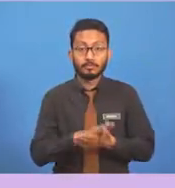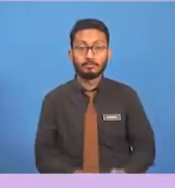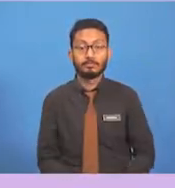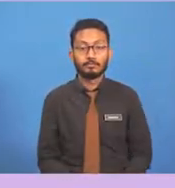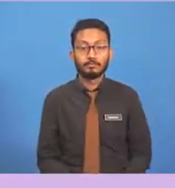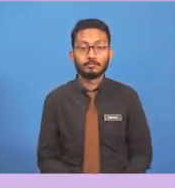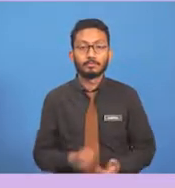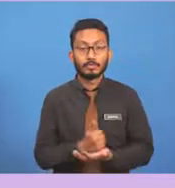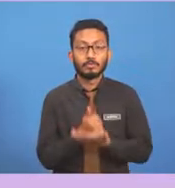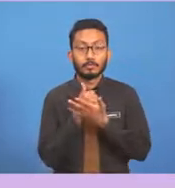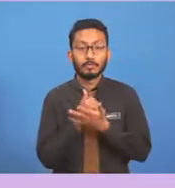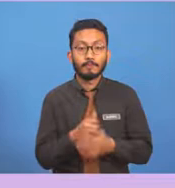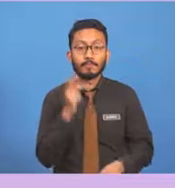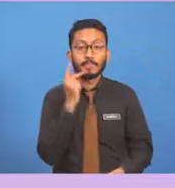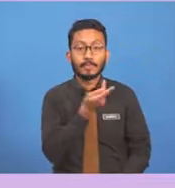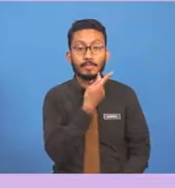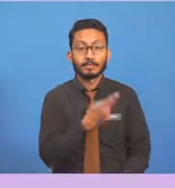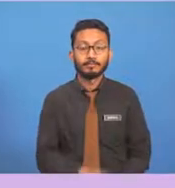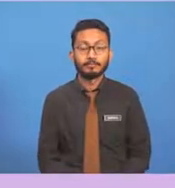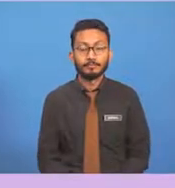pembantu kantin,